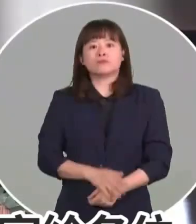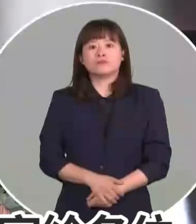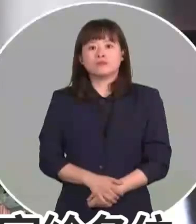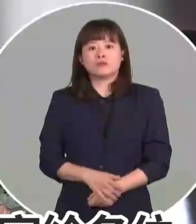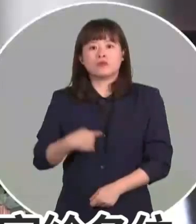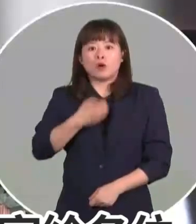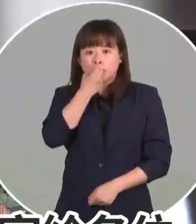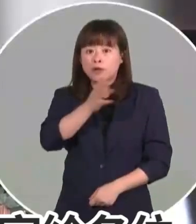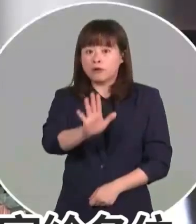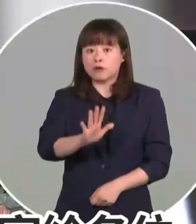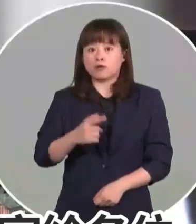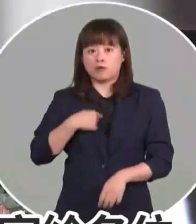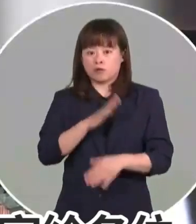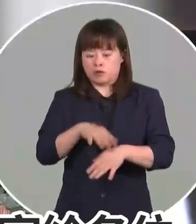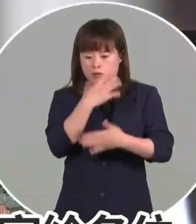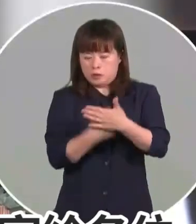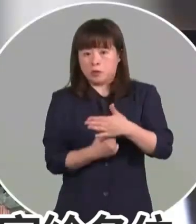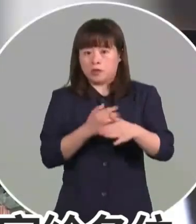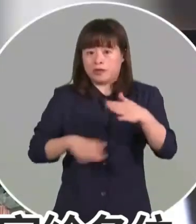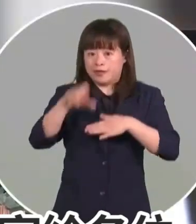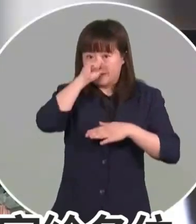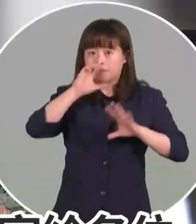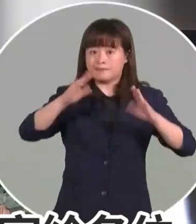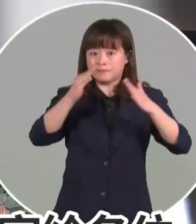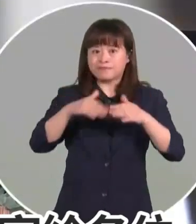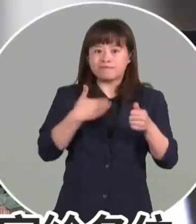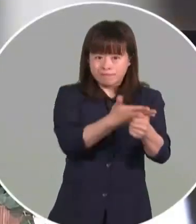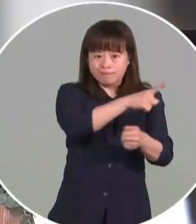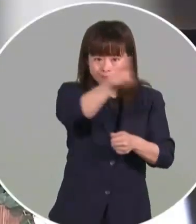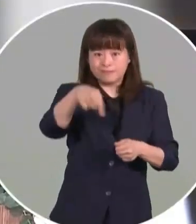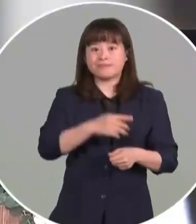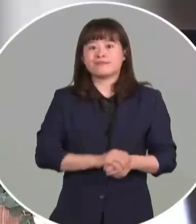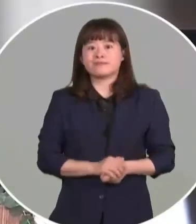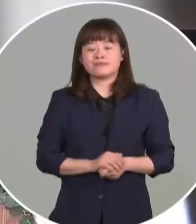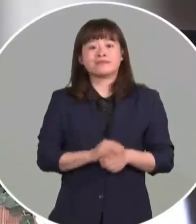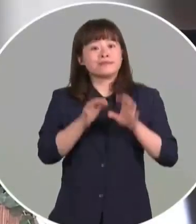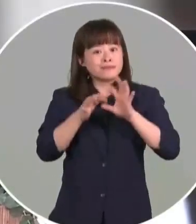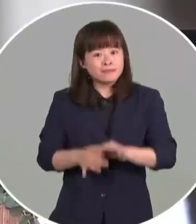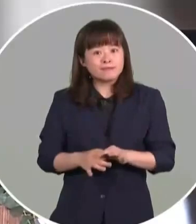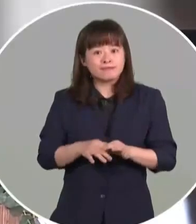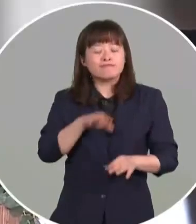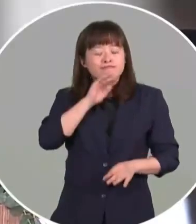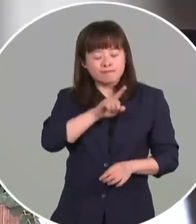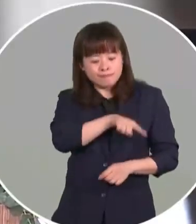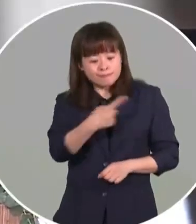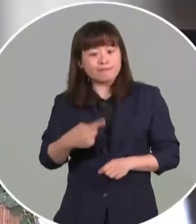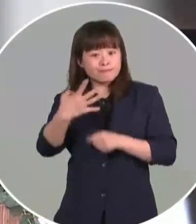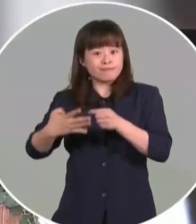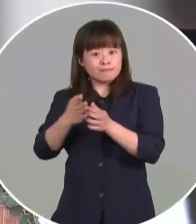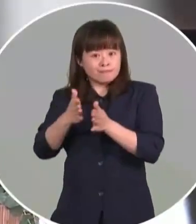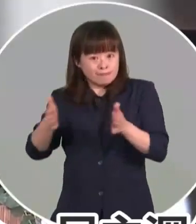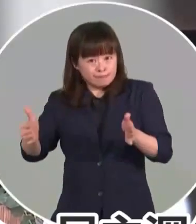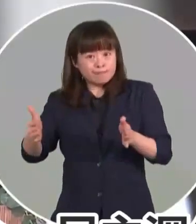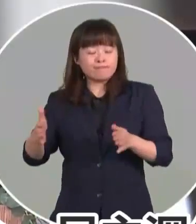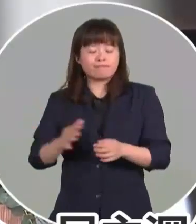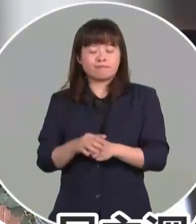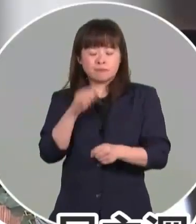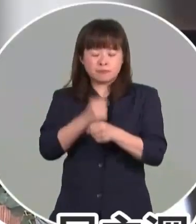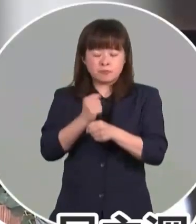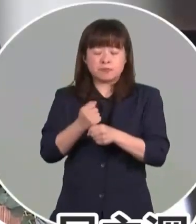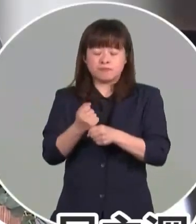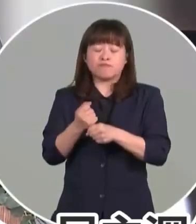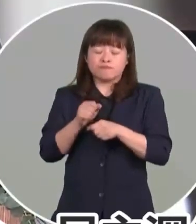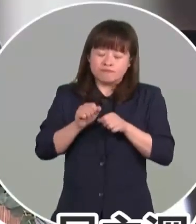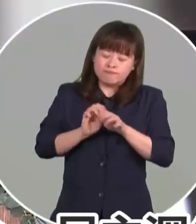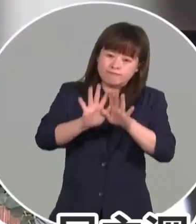我们。我说过，我会留下一个更好的国家给各位，所以在下一个四年，在产业发